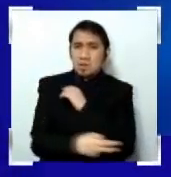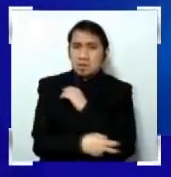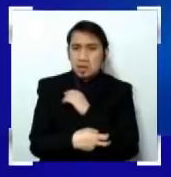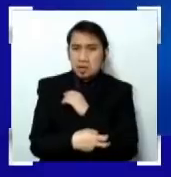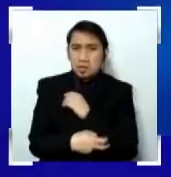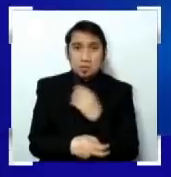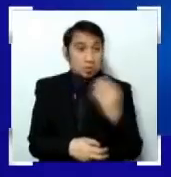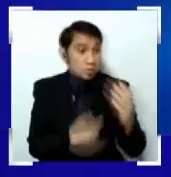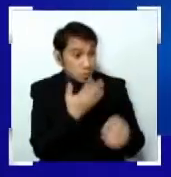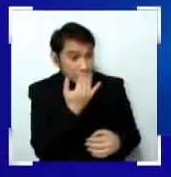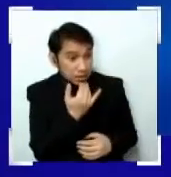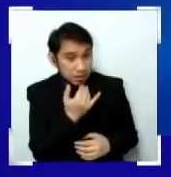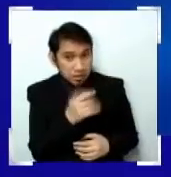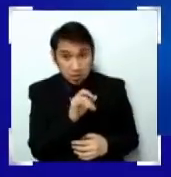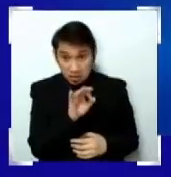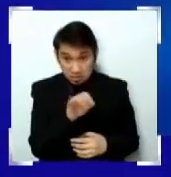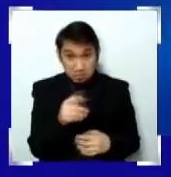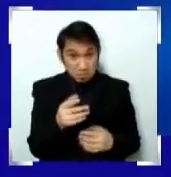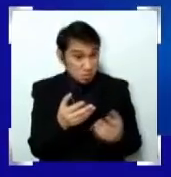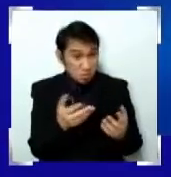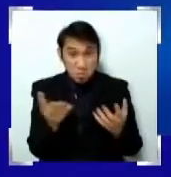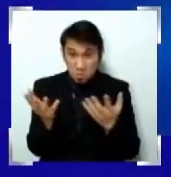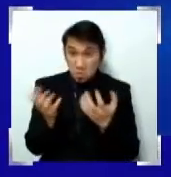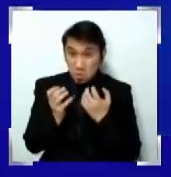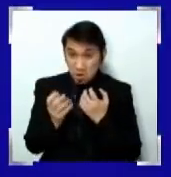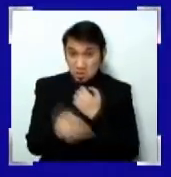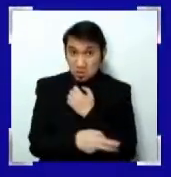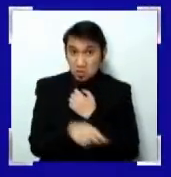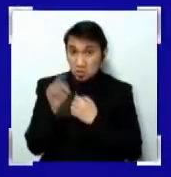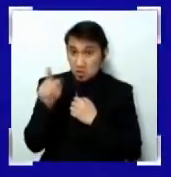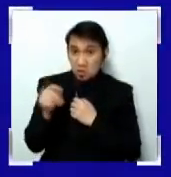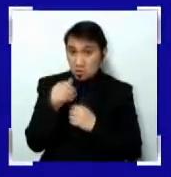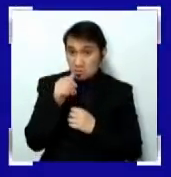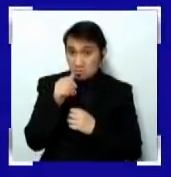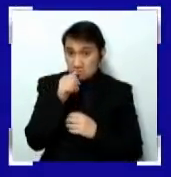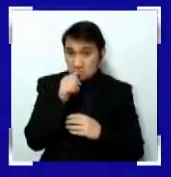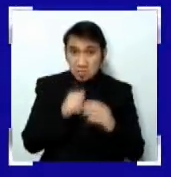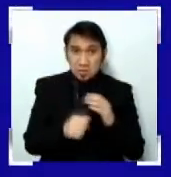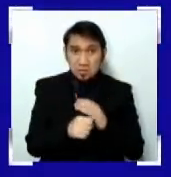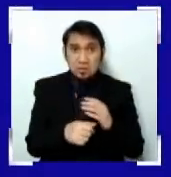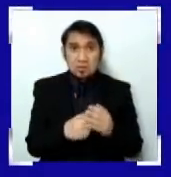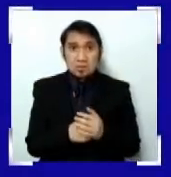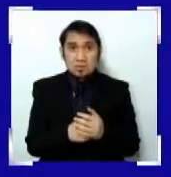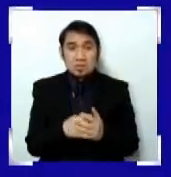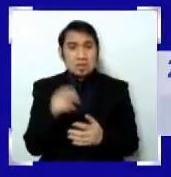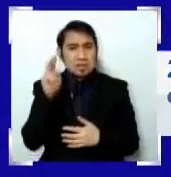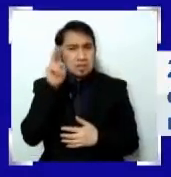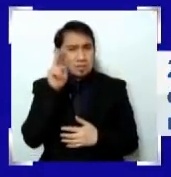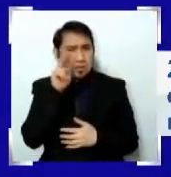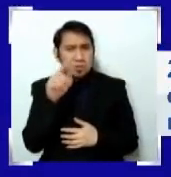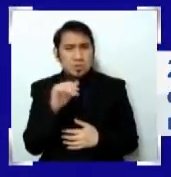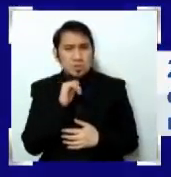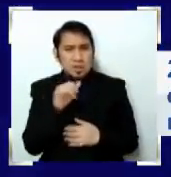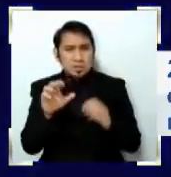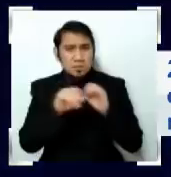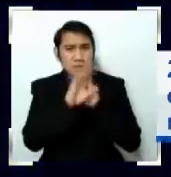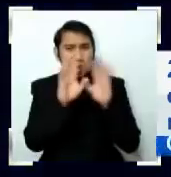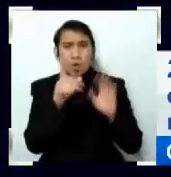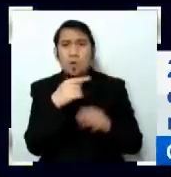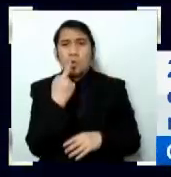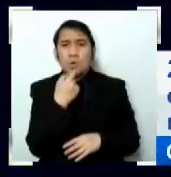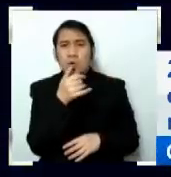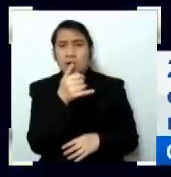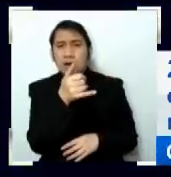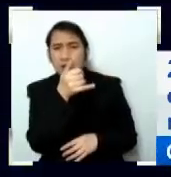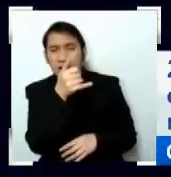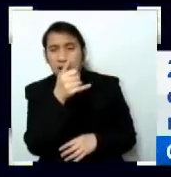gusto niyo pa magnakaw, magsitago-tago na kayo. Ang unang video, hindi pa malinaw sa pulisya kung sino ang kumuha. Pero ang